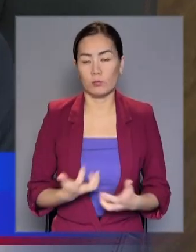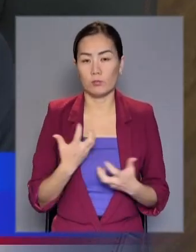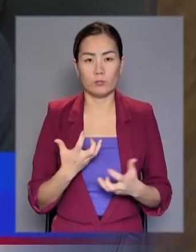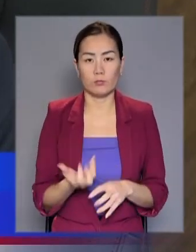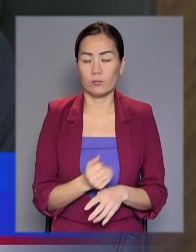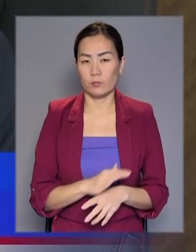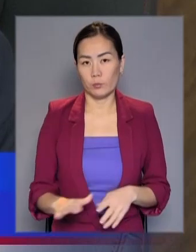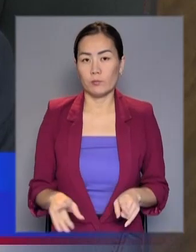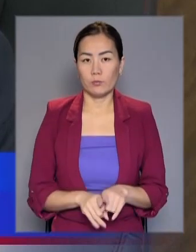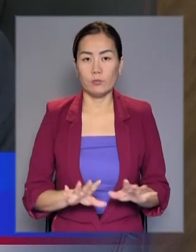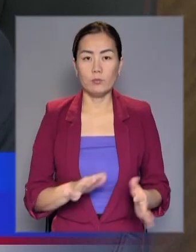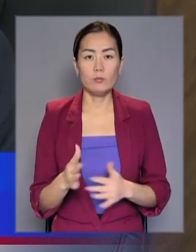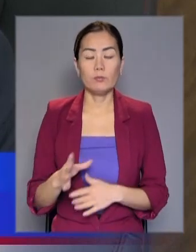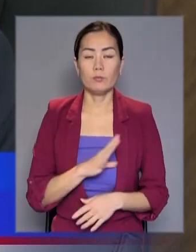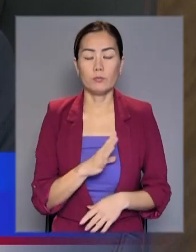алмаған жағдай